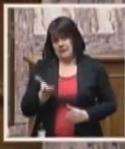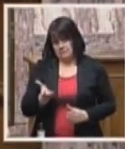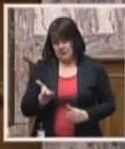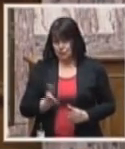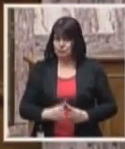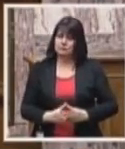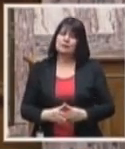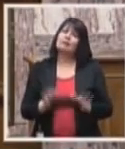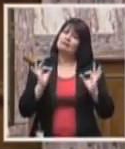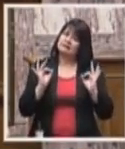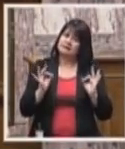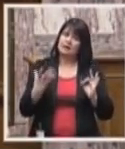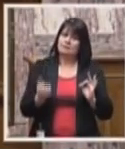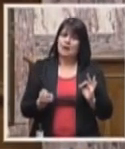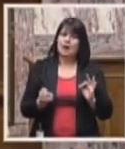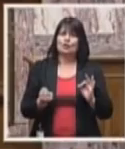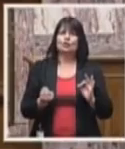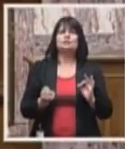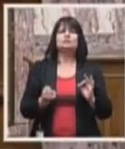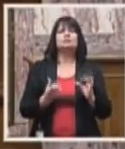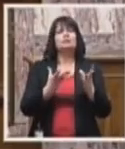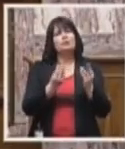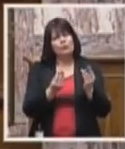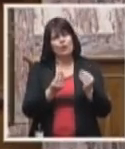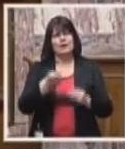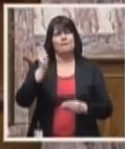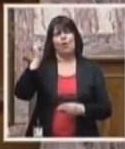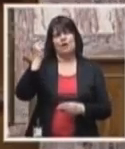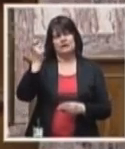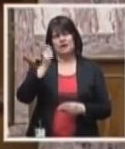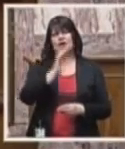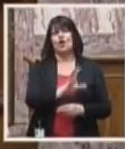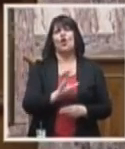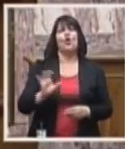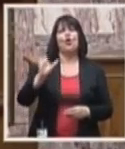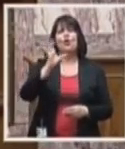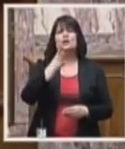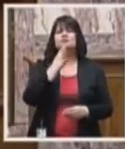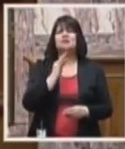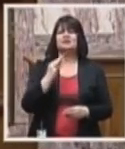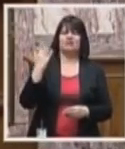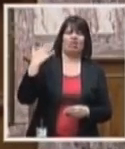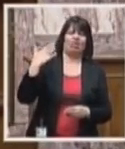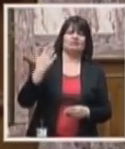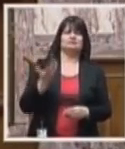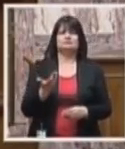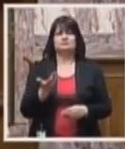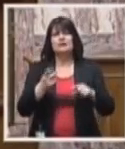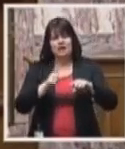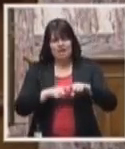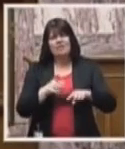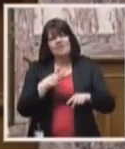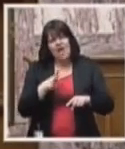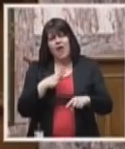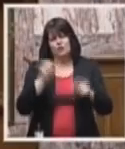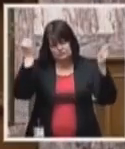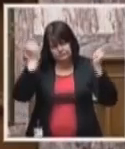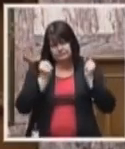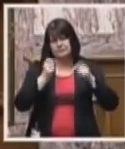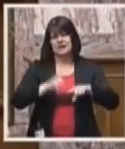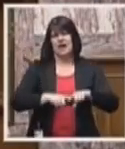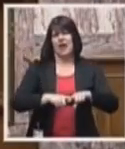Και βεβαίως υπάρχουν και διάφοροι πολιτικοί σε διάφορες χώρες που λαϊκιστικά θα θέλαν να αποτύχουν για να